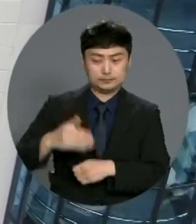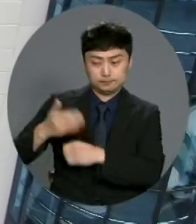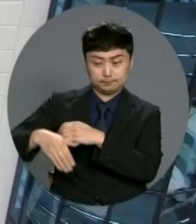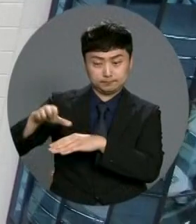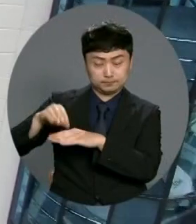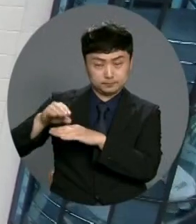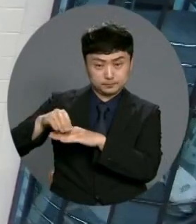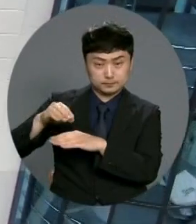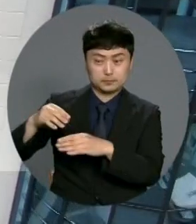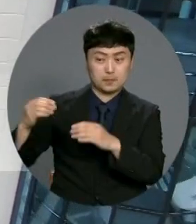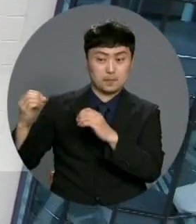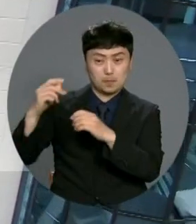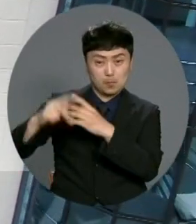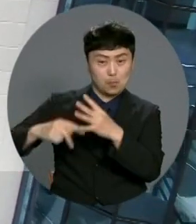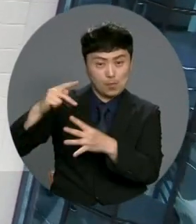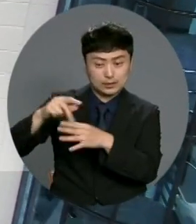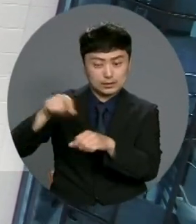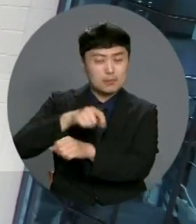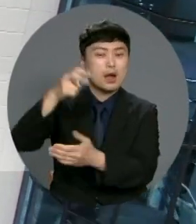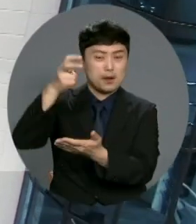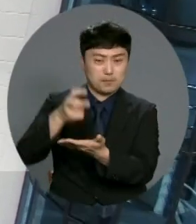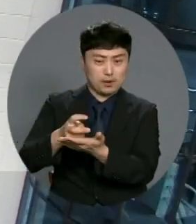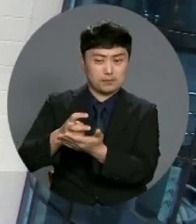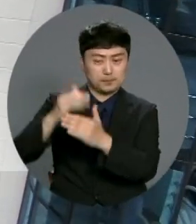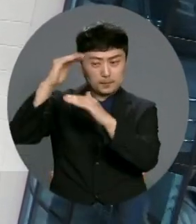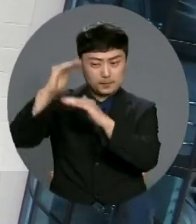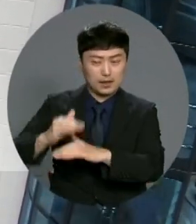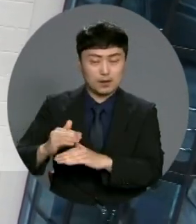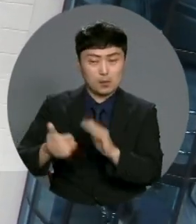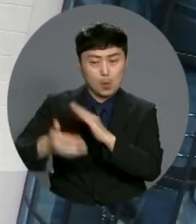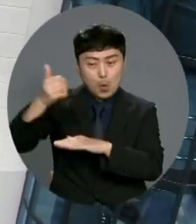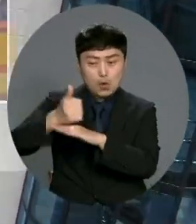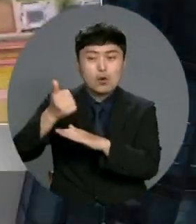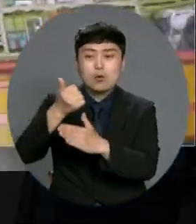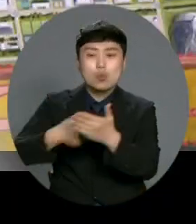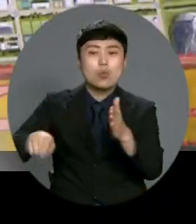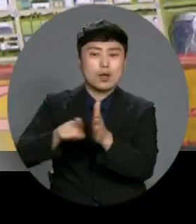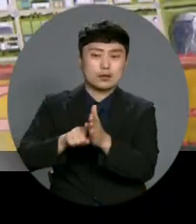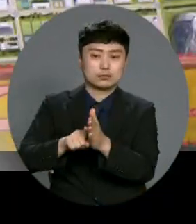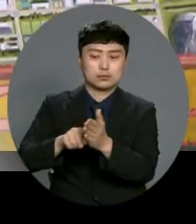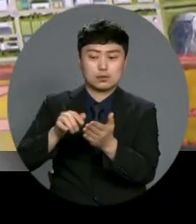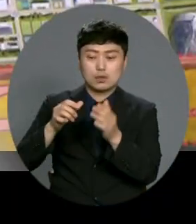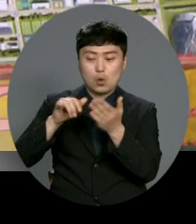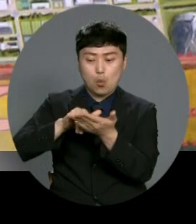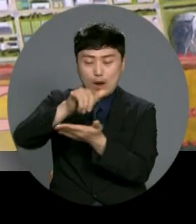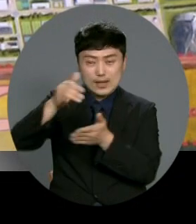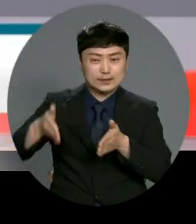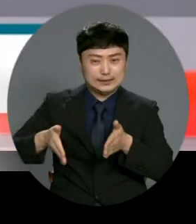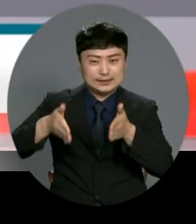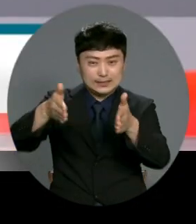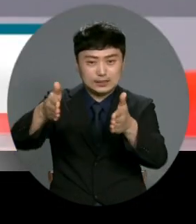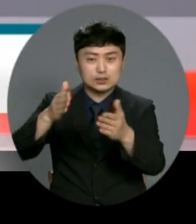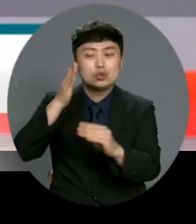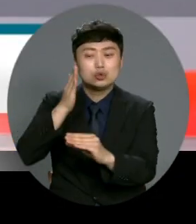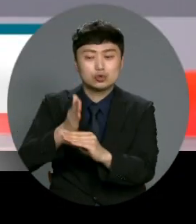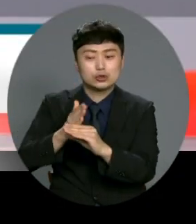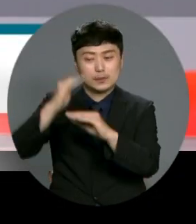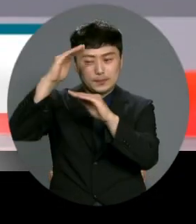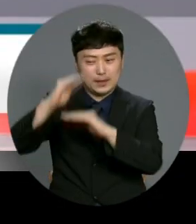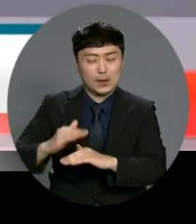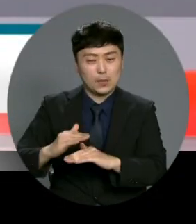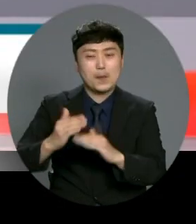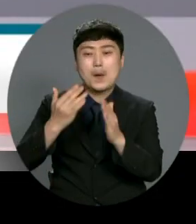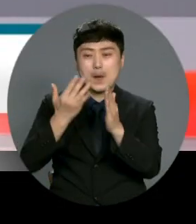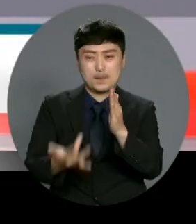대구문화방송은 이 프로그램에서 특별법의 신공항 성공을 위해서 핵심적인 활주로의 길이와 중추공항 관련 규정이